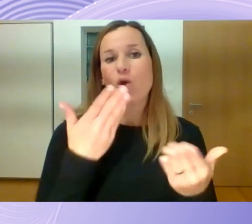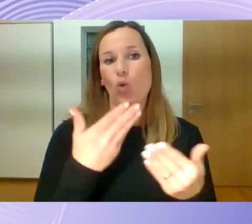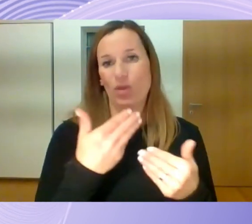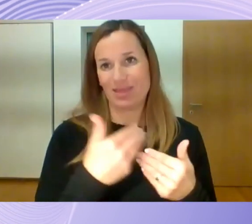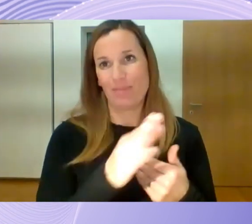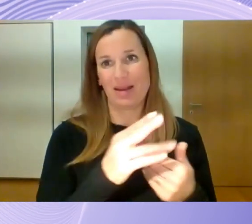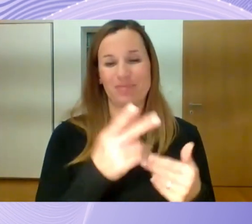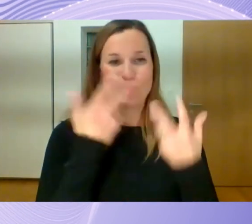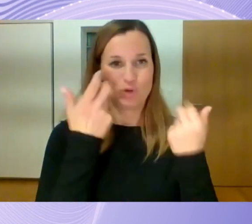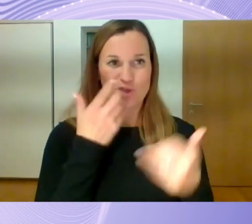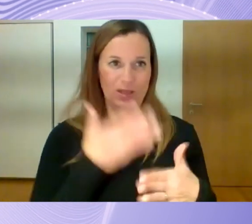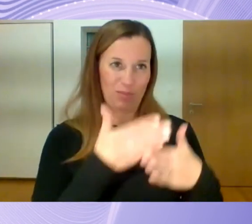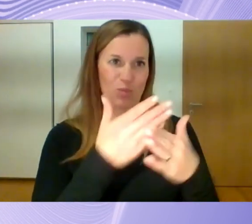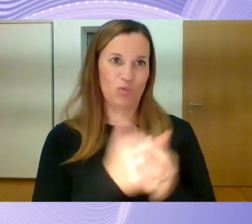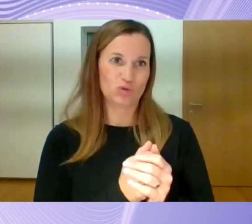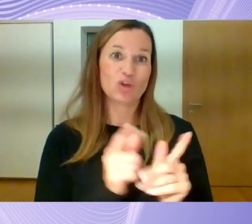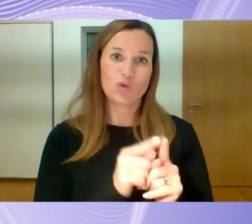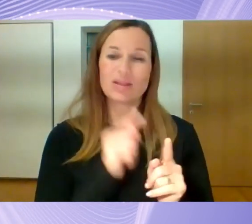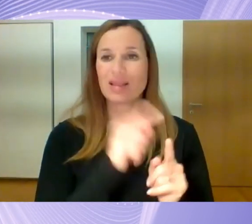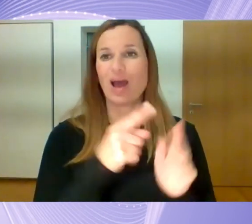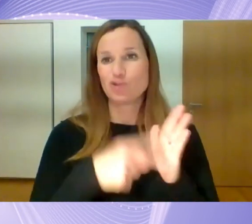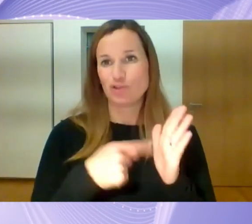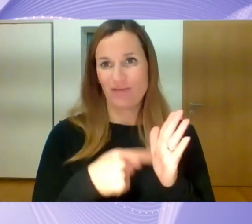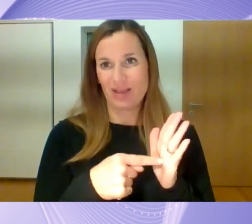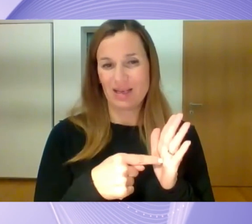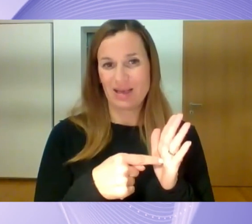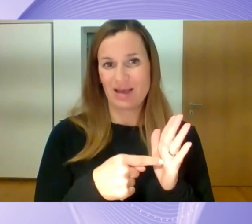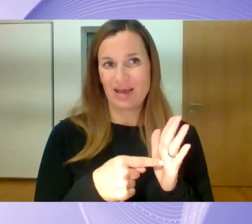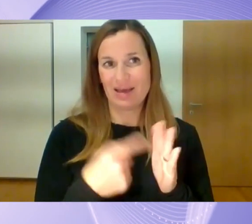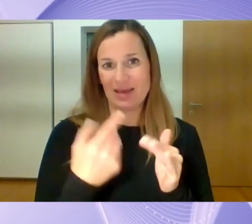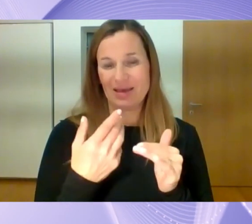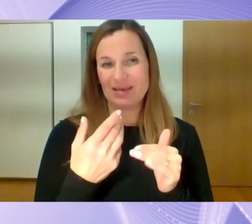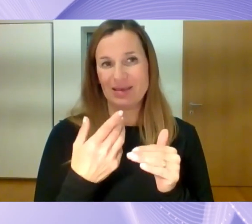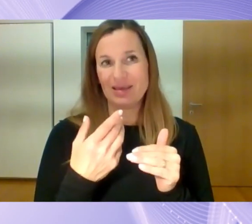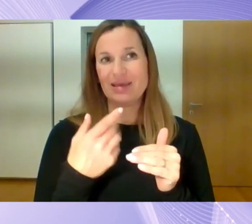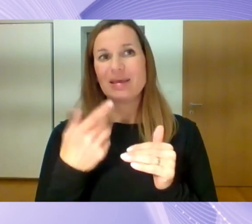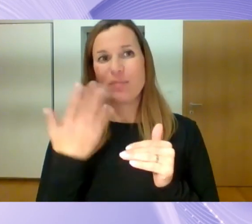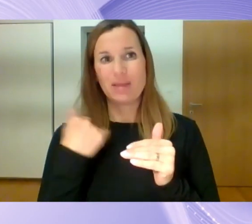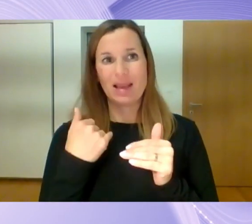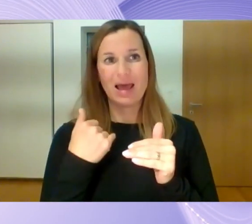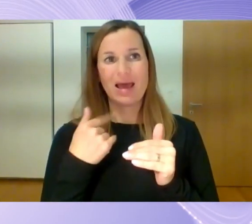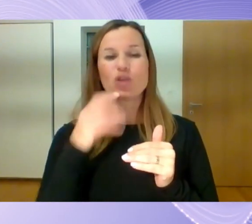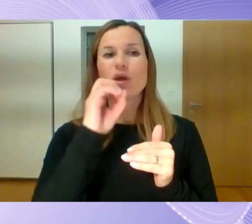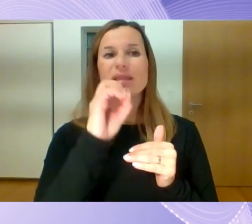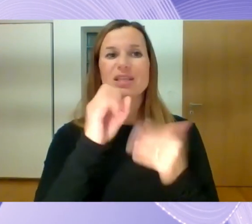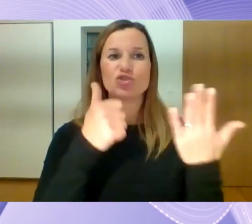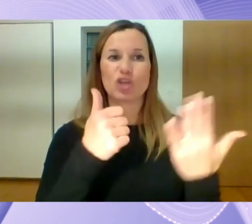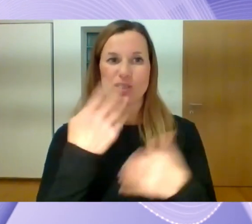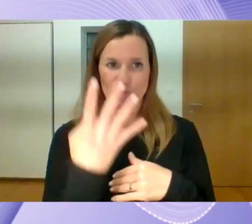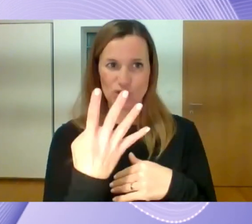da, tudi ta pa številka je bila prej tudi na tisti strani, ki sem jo pokazala, je pa drugač